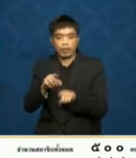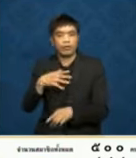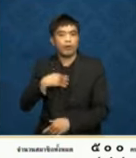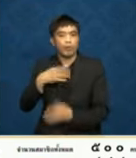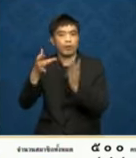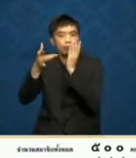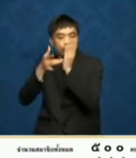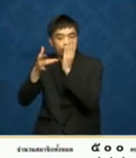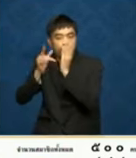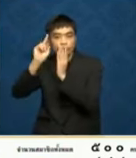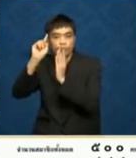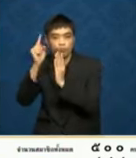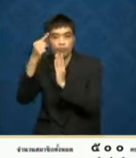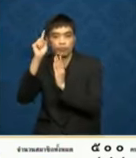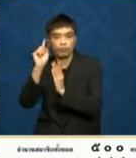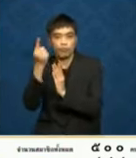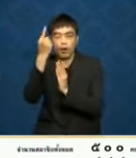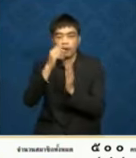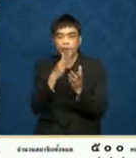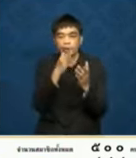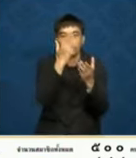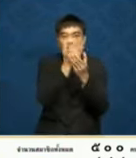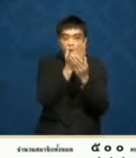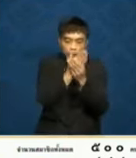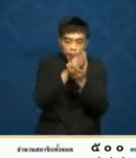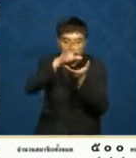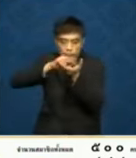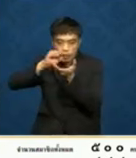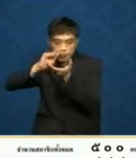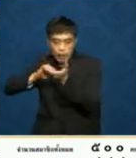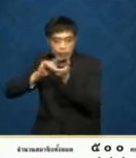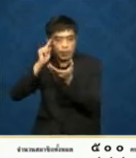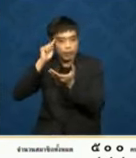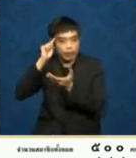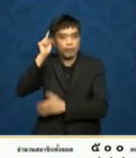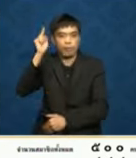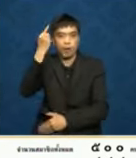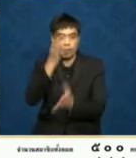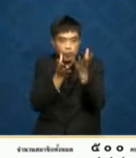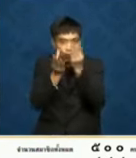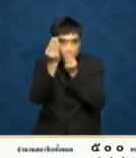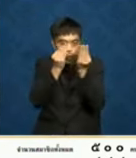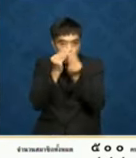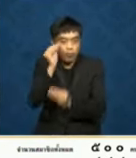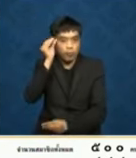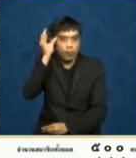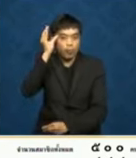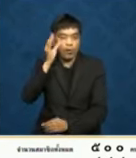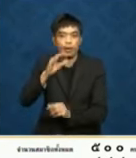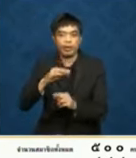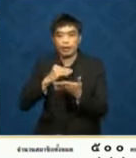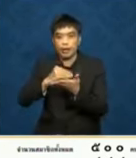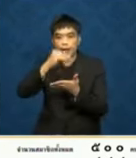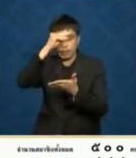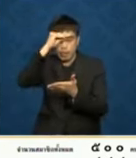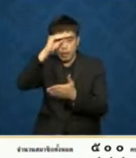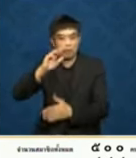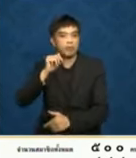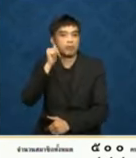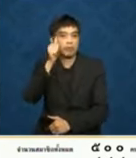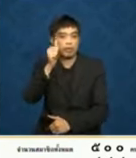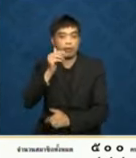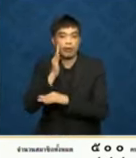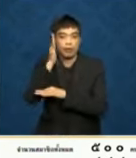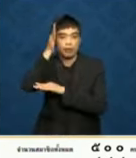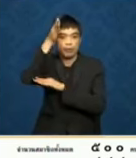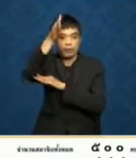โocado Ofทจะทำใหเกิดแปดฟอรมมายกระดับในการเรีนรู้เพิมเติมคุนภาพ การศึษาของชาิและเชอวา